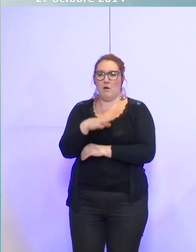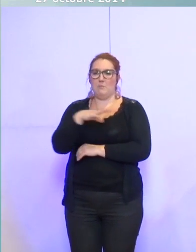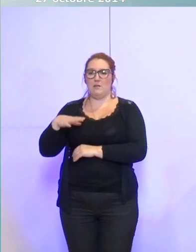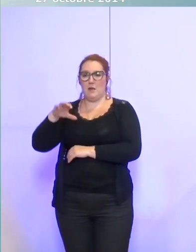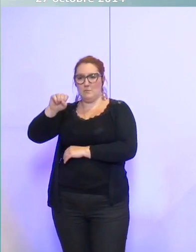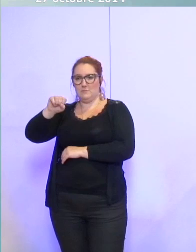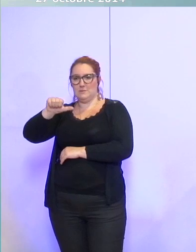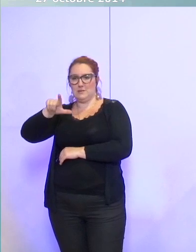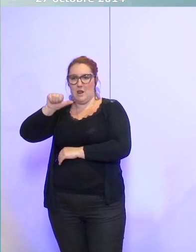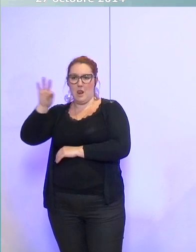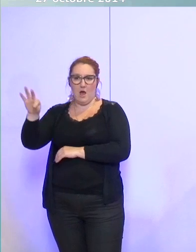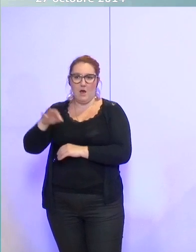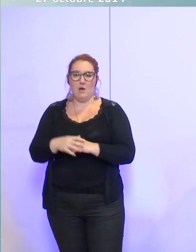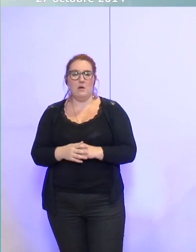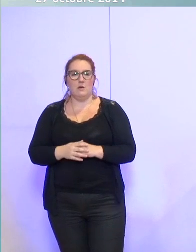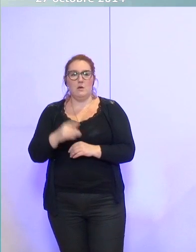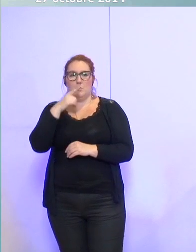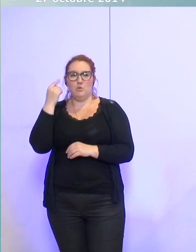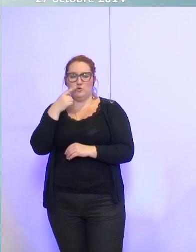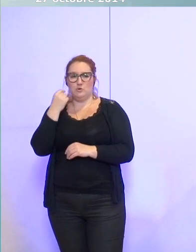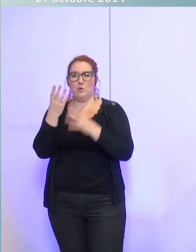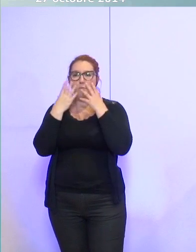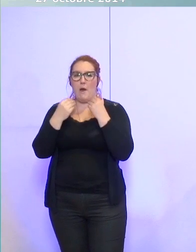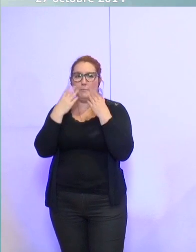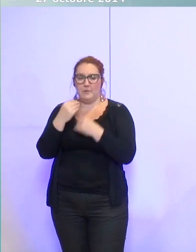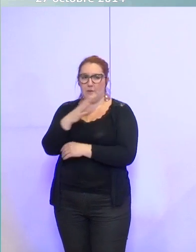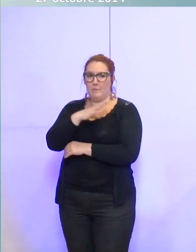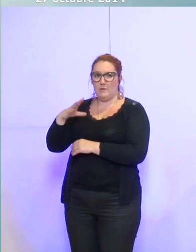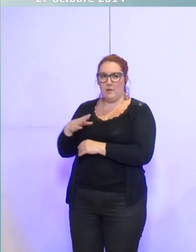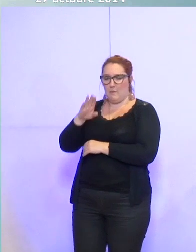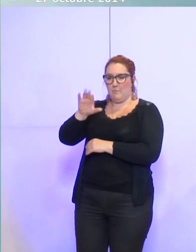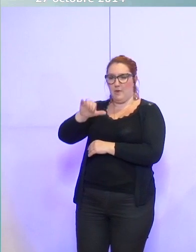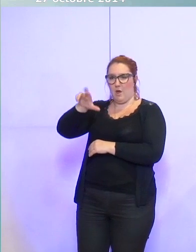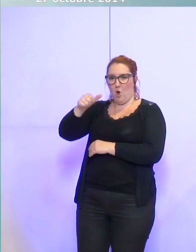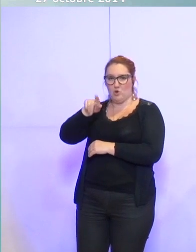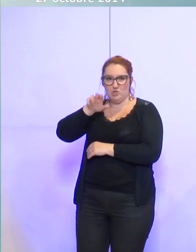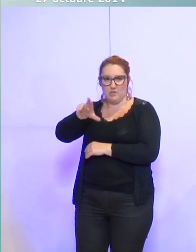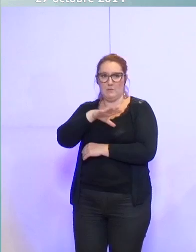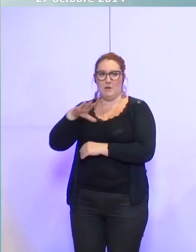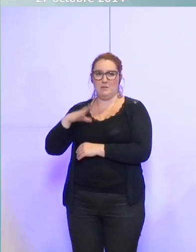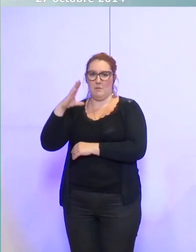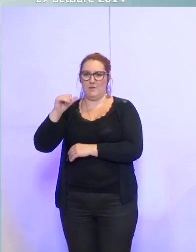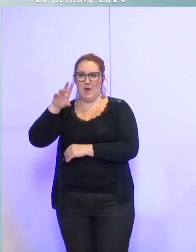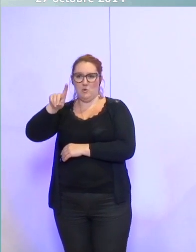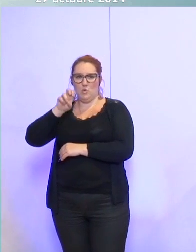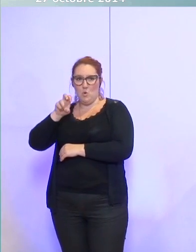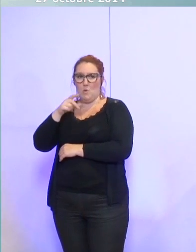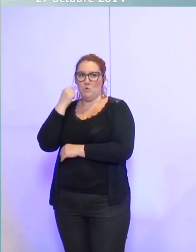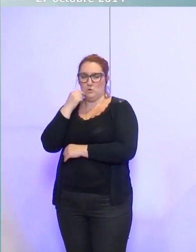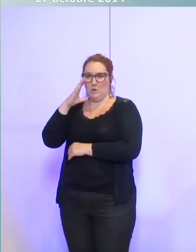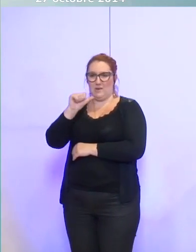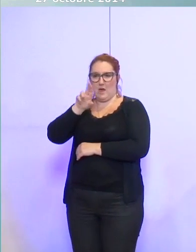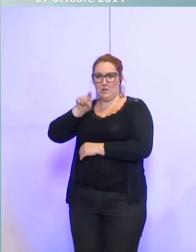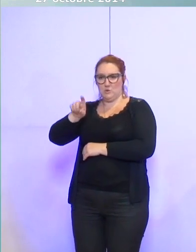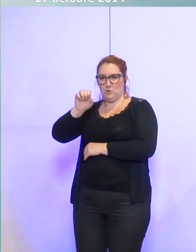Marie-Jo Sala. Et donc, Monsieur Vincent Barbier, Madame Béranger Nathalie, Madame Cadoux Bernadette, Monsieur Cazenave,